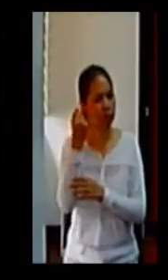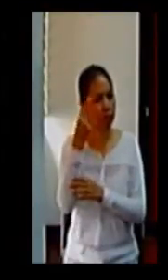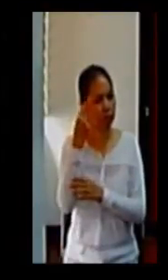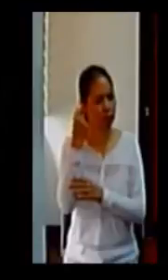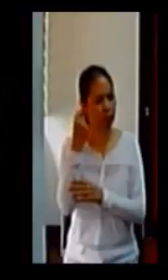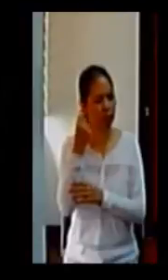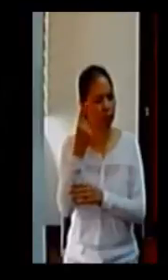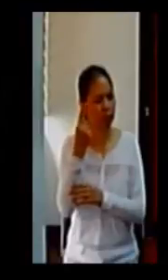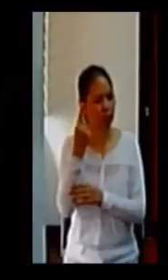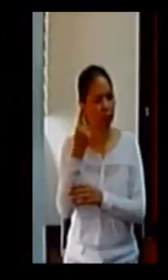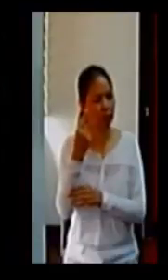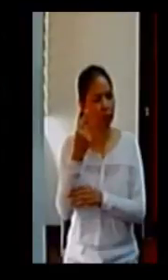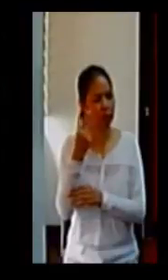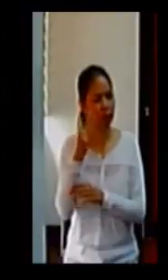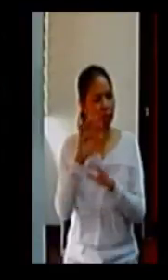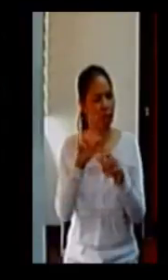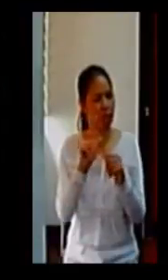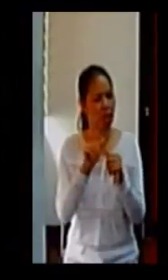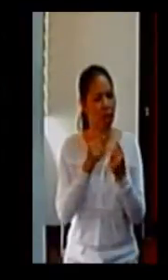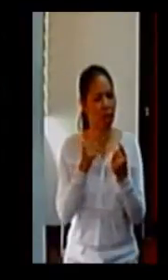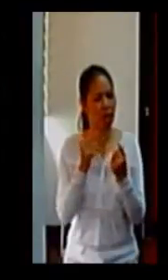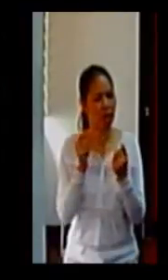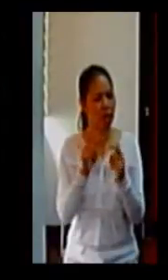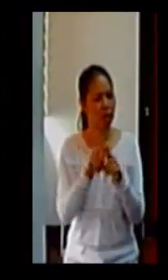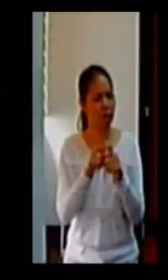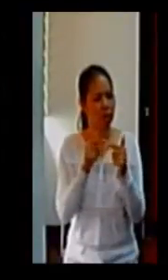yung gaano kalaki yung